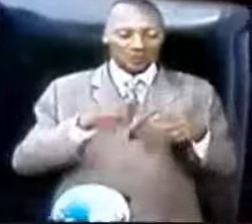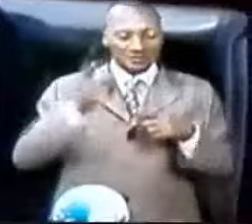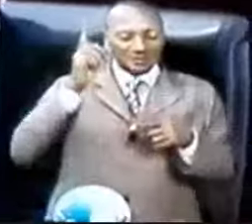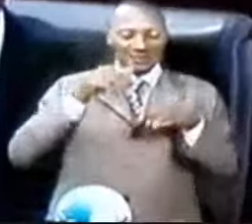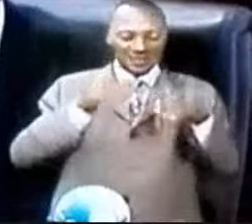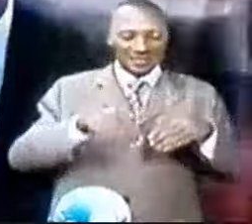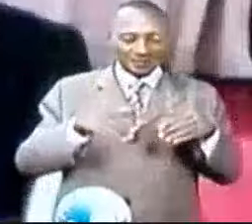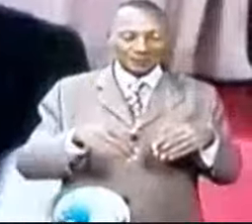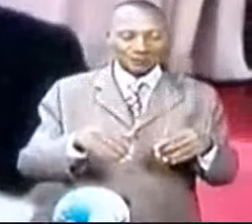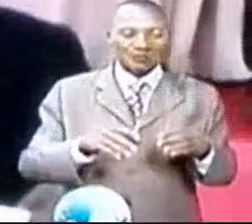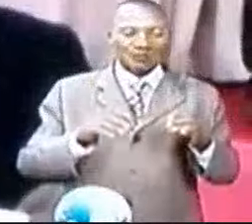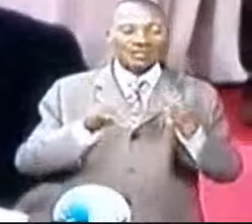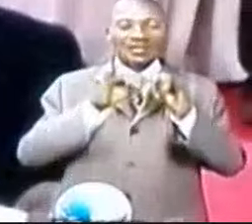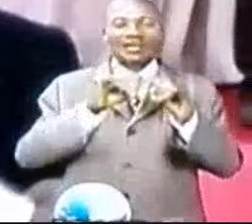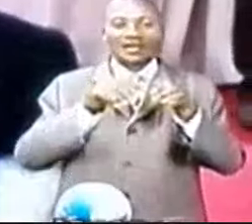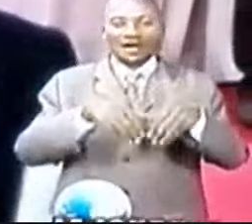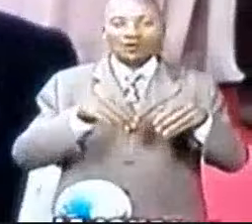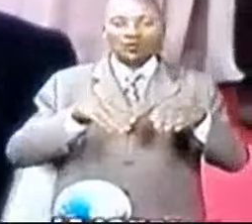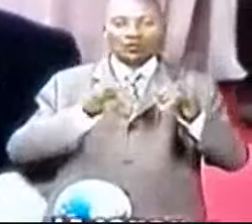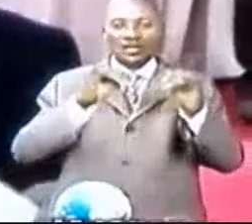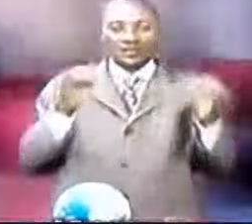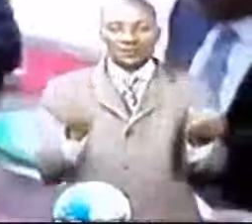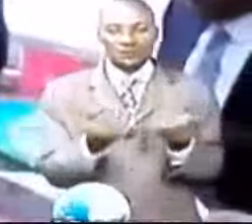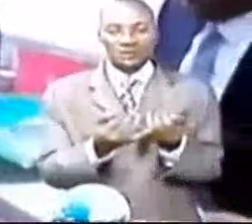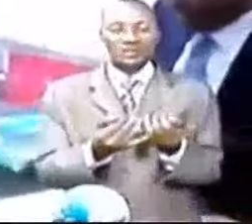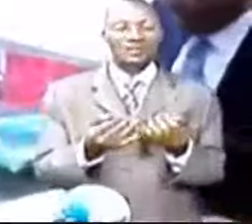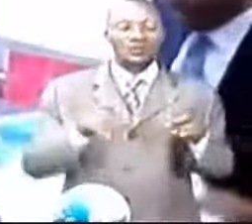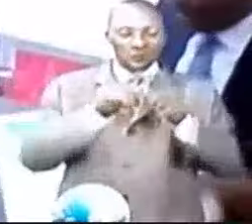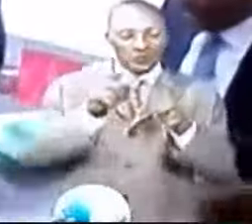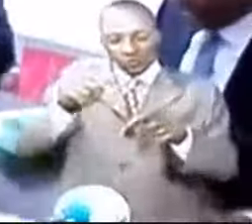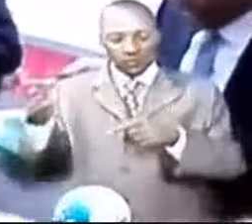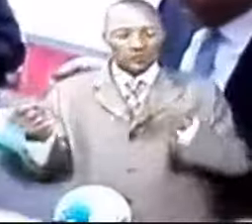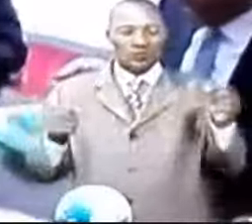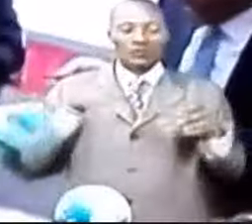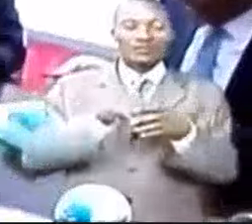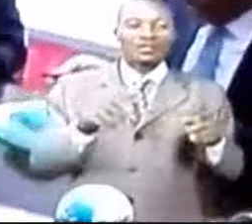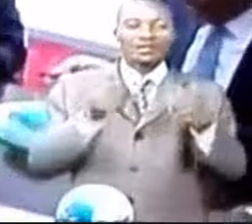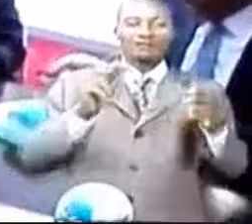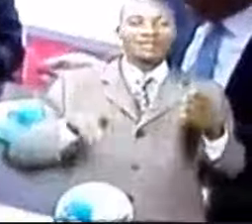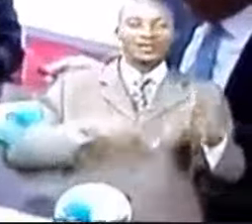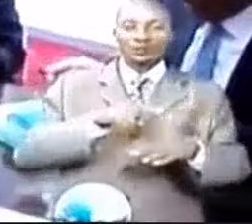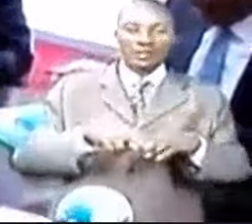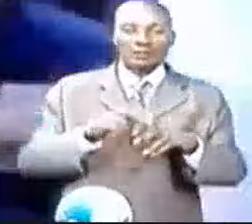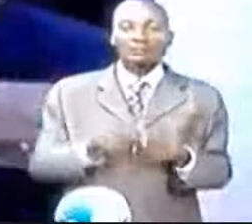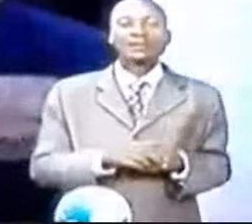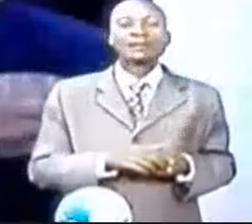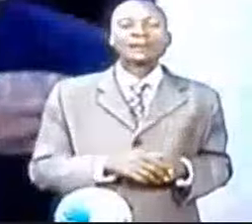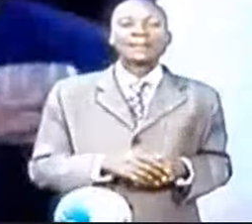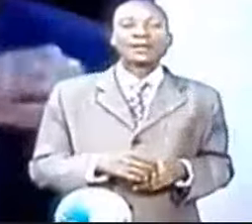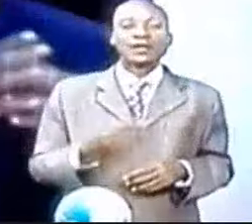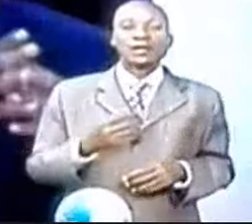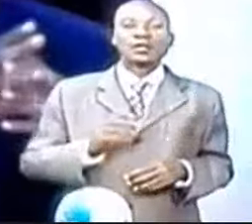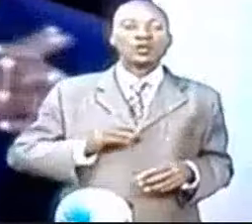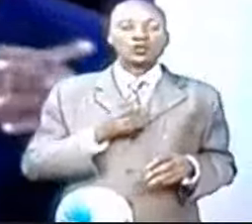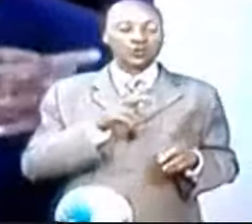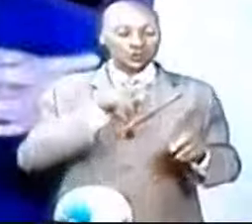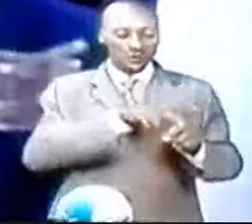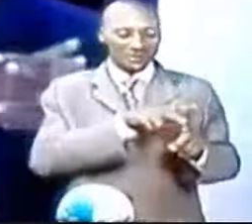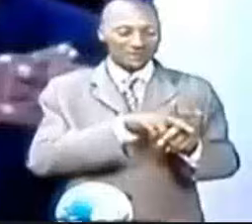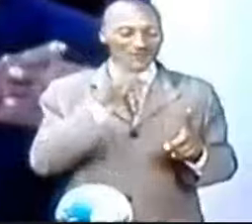l'agro-industrie et tous les autres secteurs de la vie nationale. Il faut noter également que nos réserves